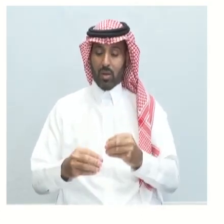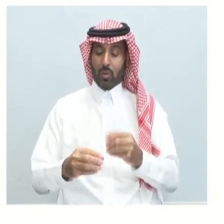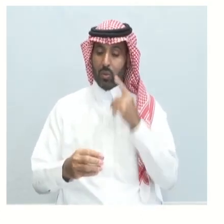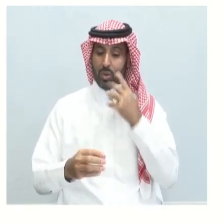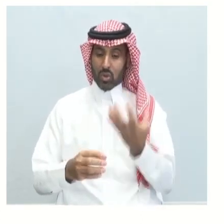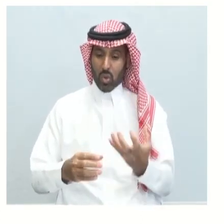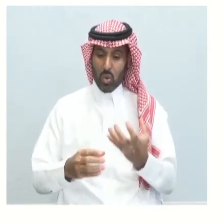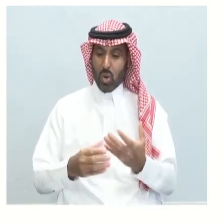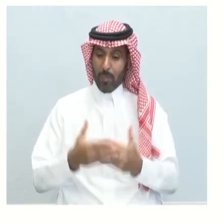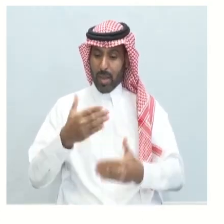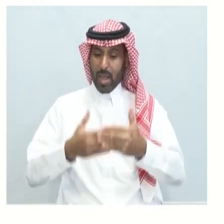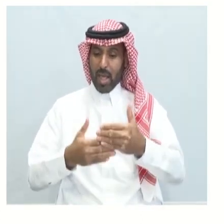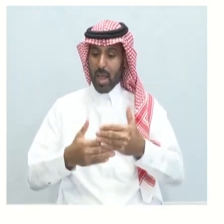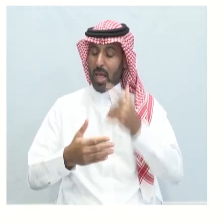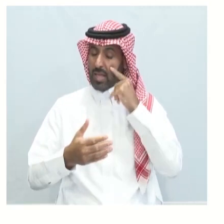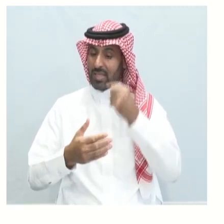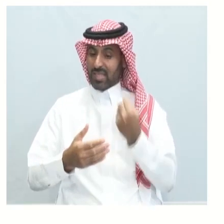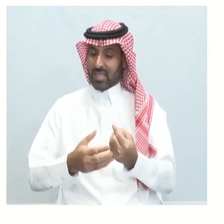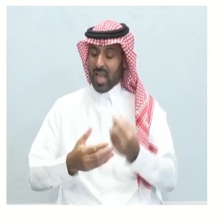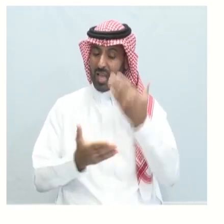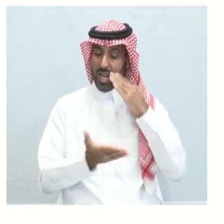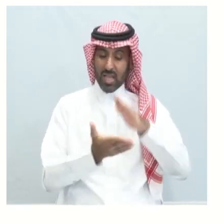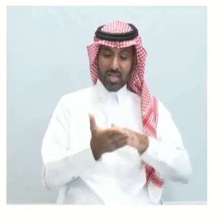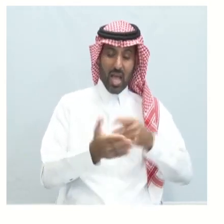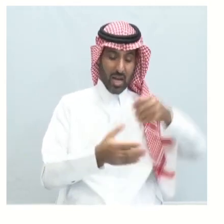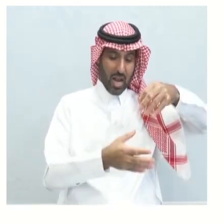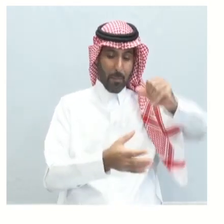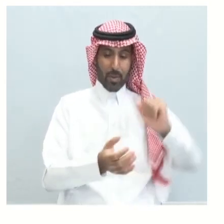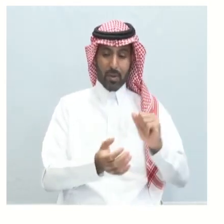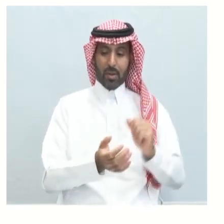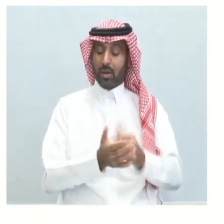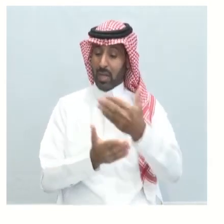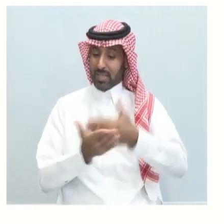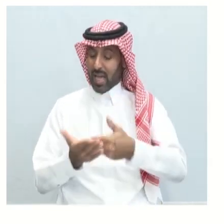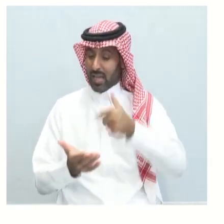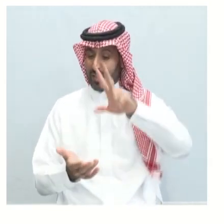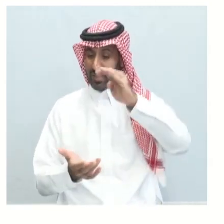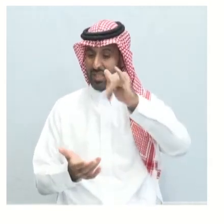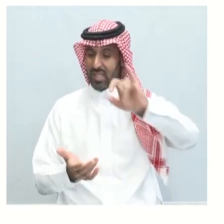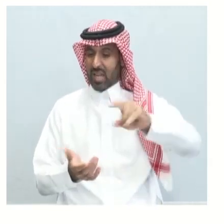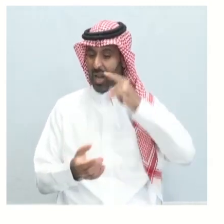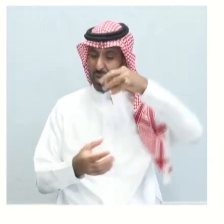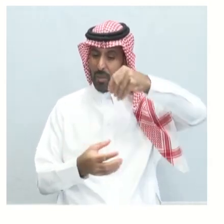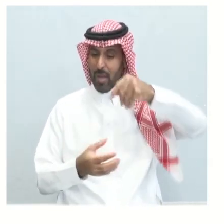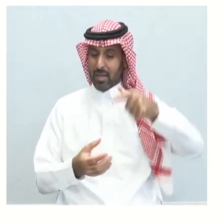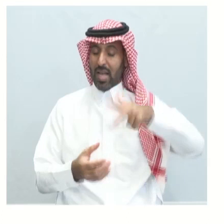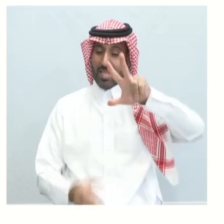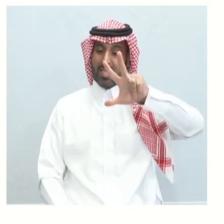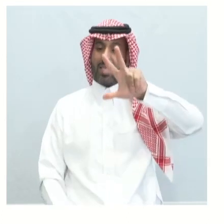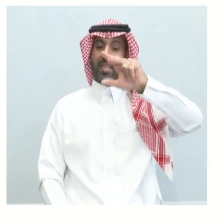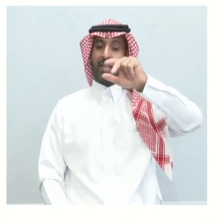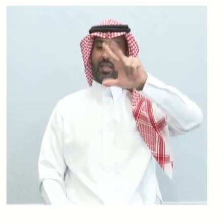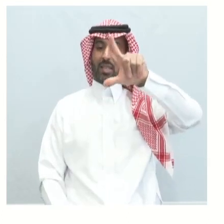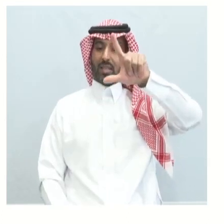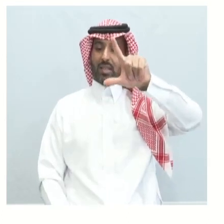صخور البنام والزينه كاح جار الرمل واحجار الجير ورمال السليكا وغيرها